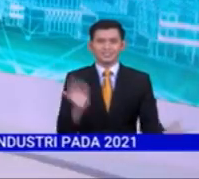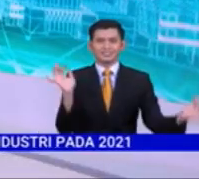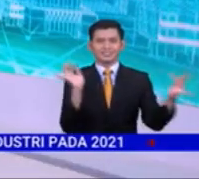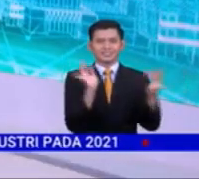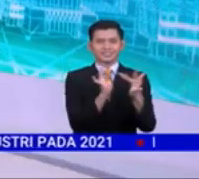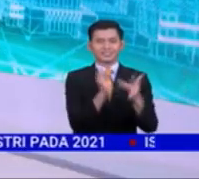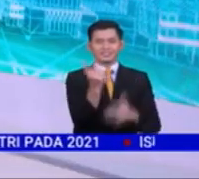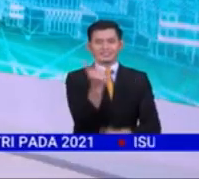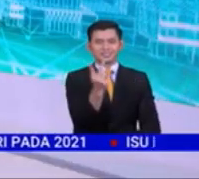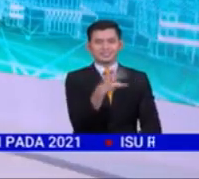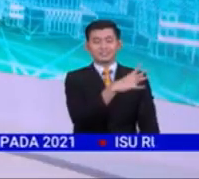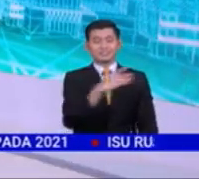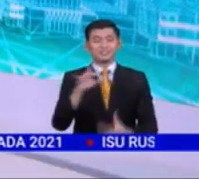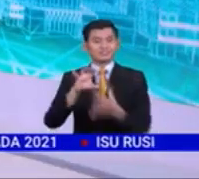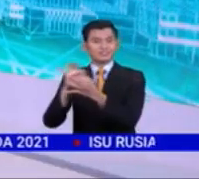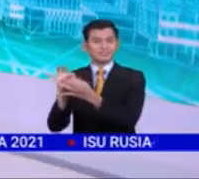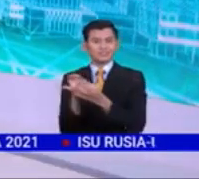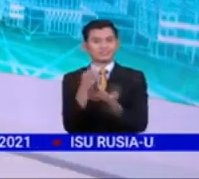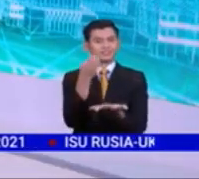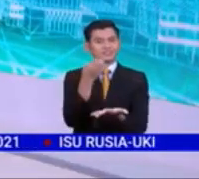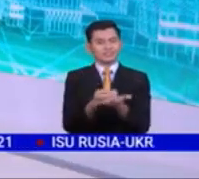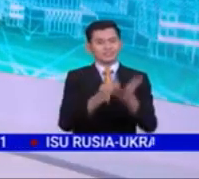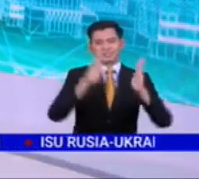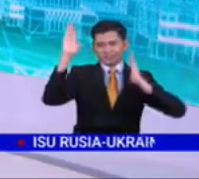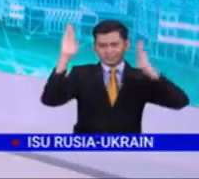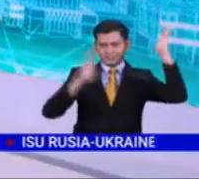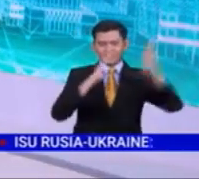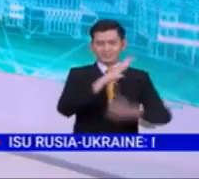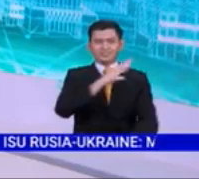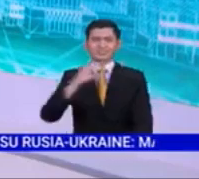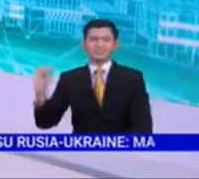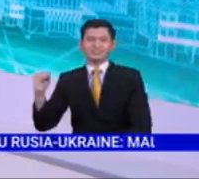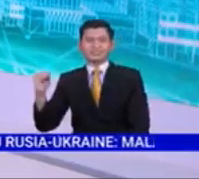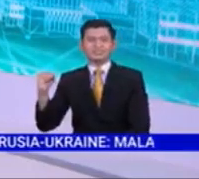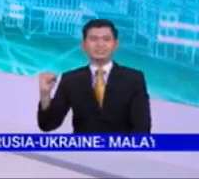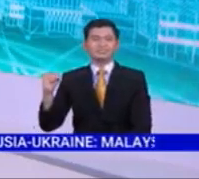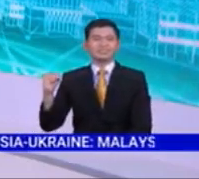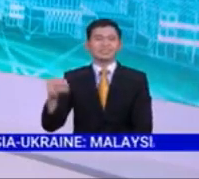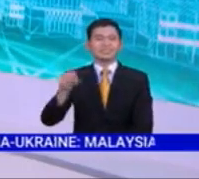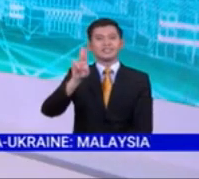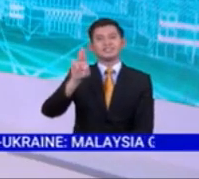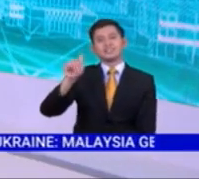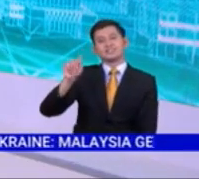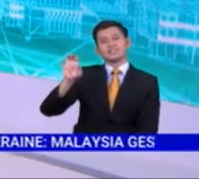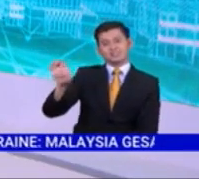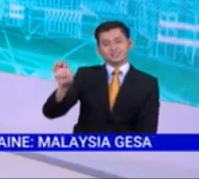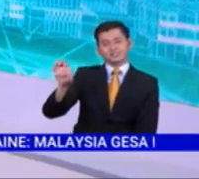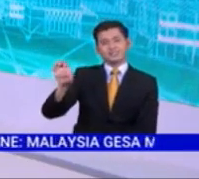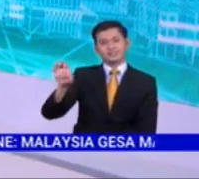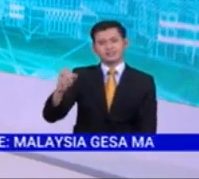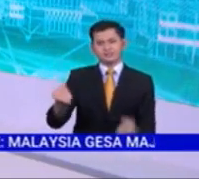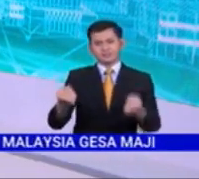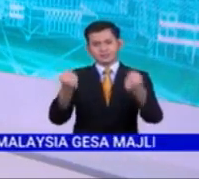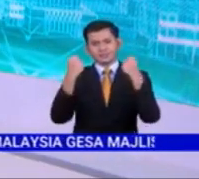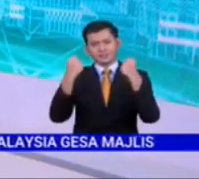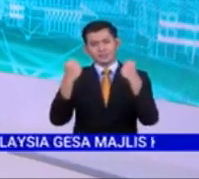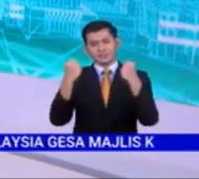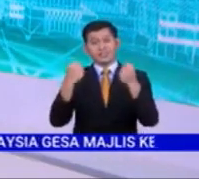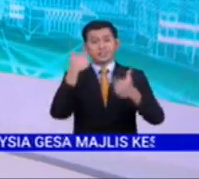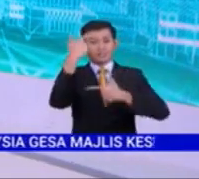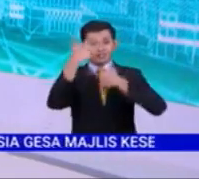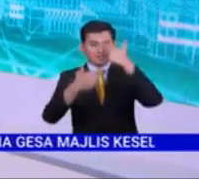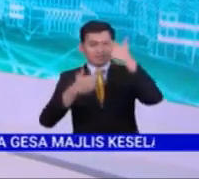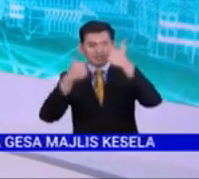Hala serta kerjasama ekonomi antara Malaysia dan Emiria Arab Bersatu UAE diperkukuh menerusi